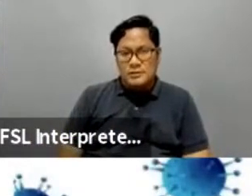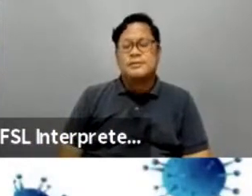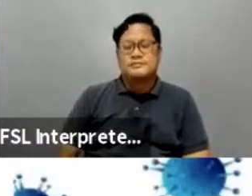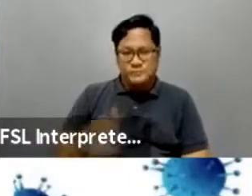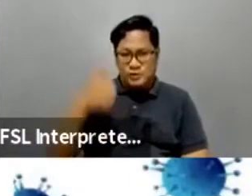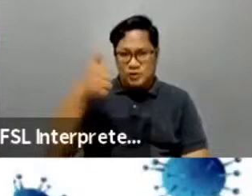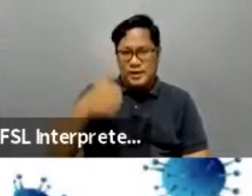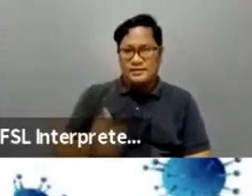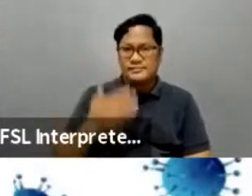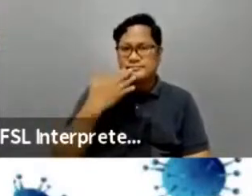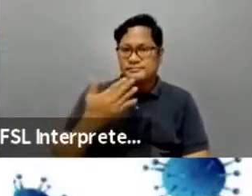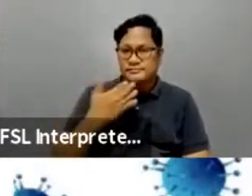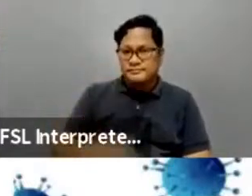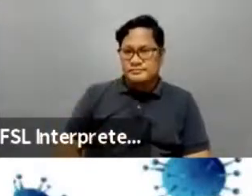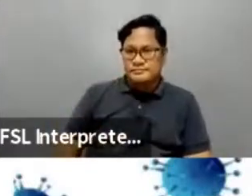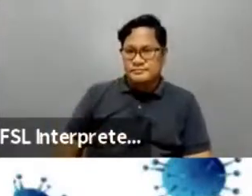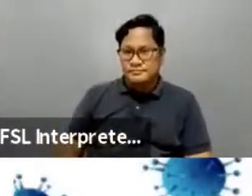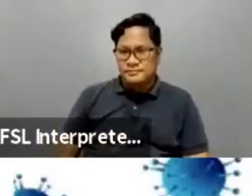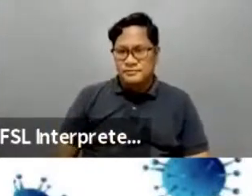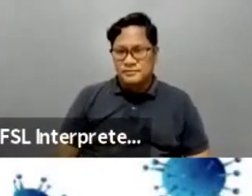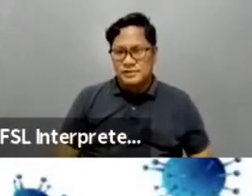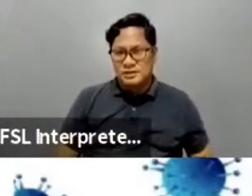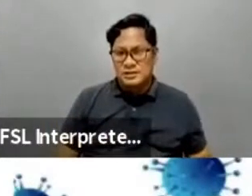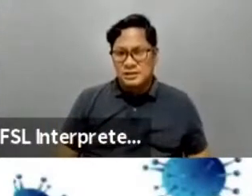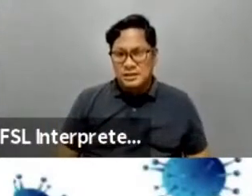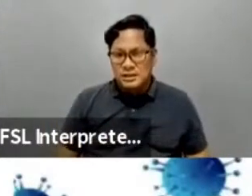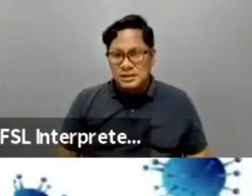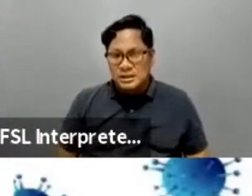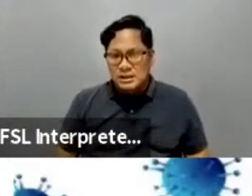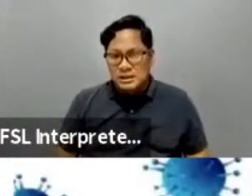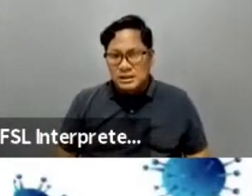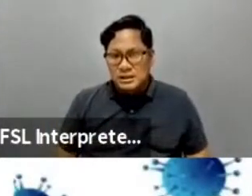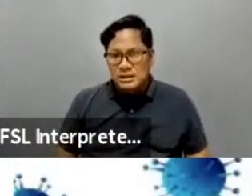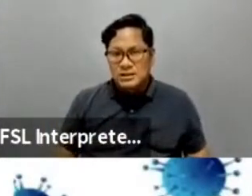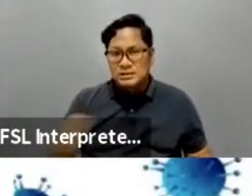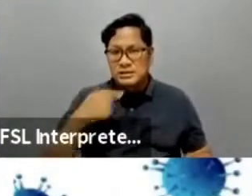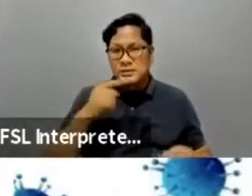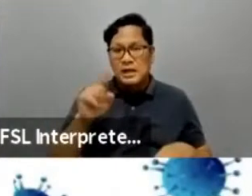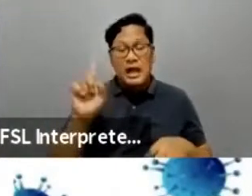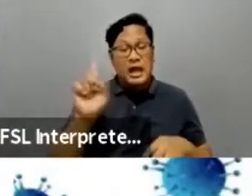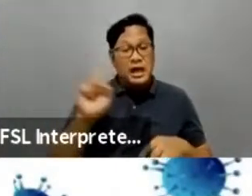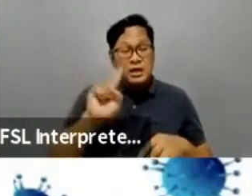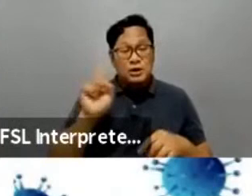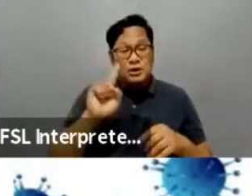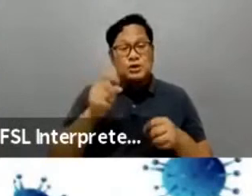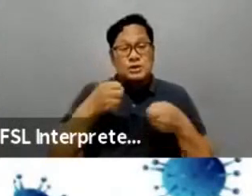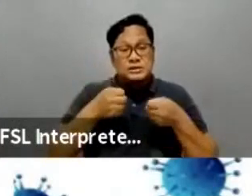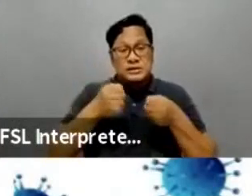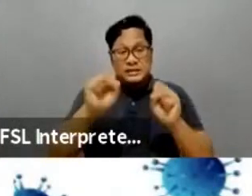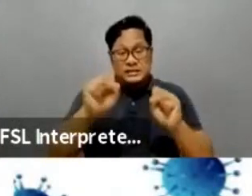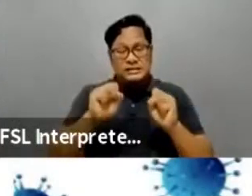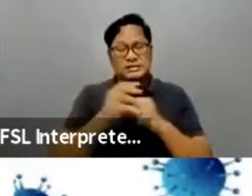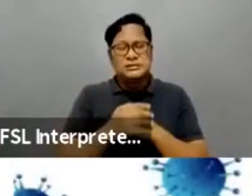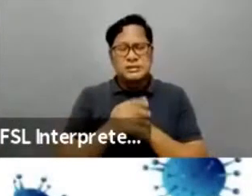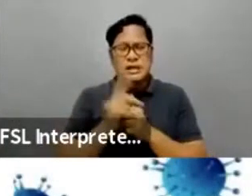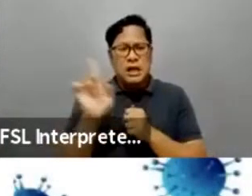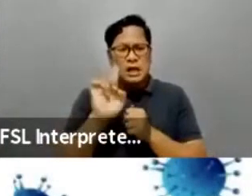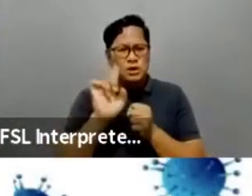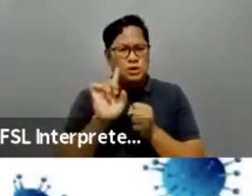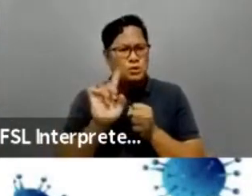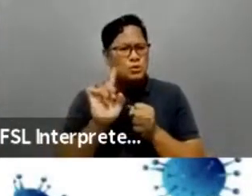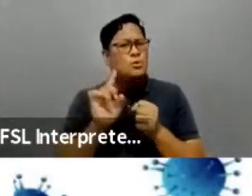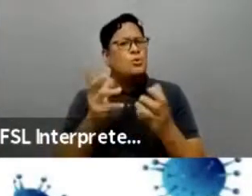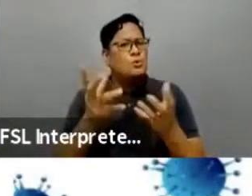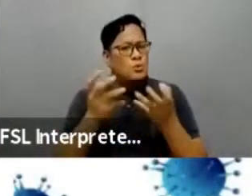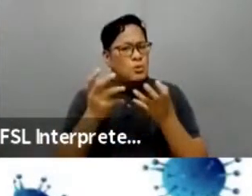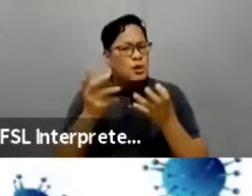Yan. Okay, thank you. Ay makikita kung ano ang strategy at governance na gustong gawin ng